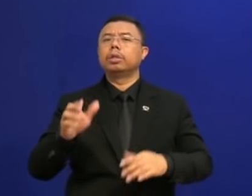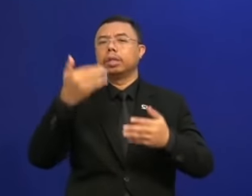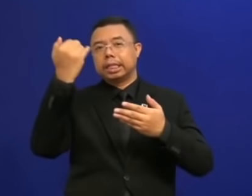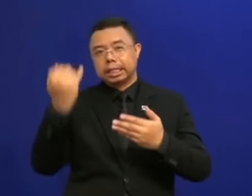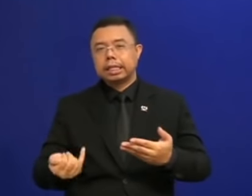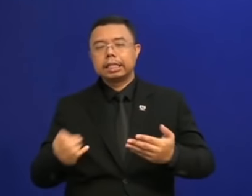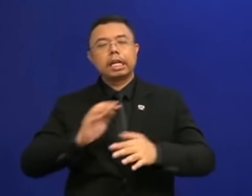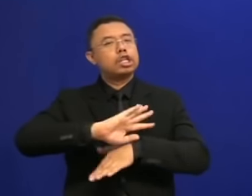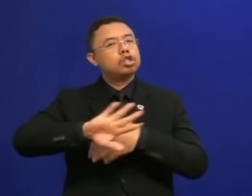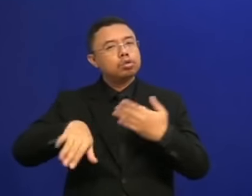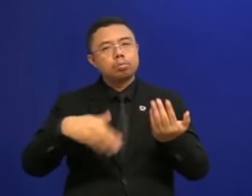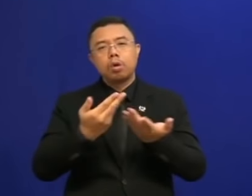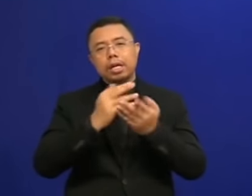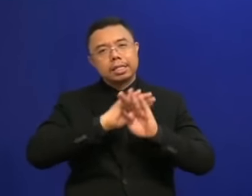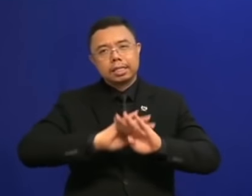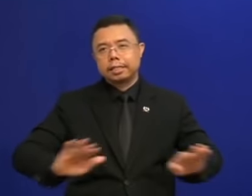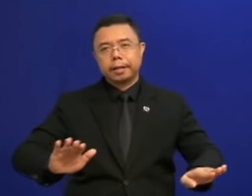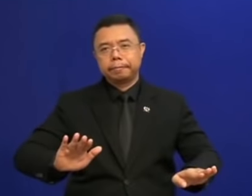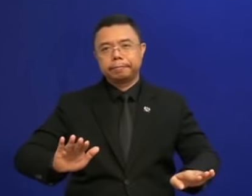berakhir semua.